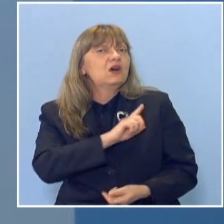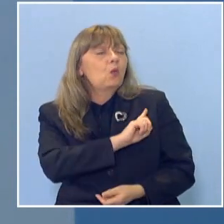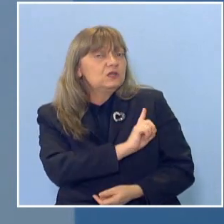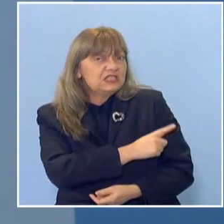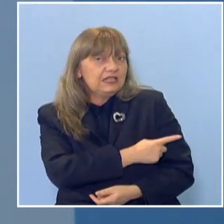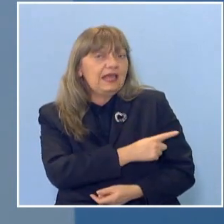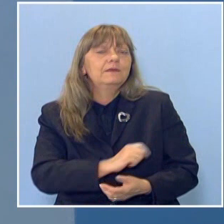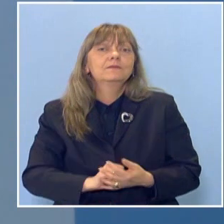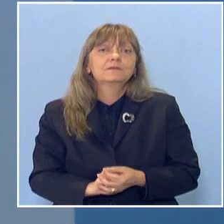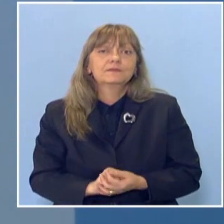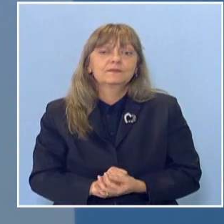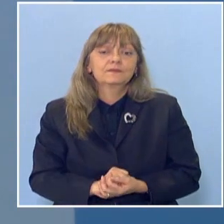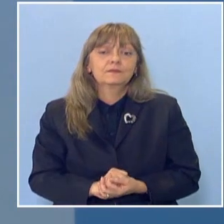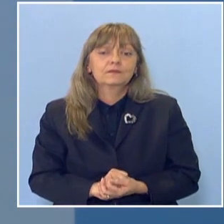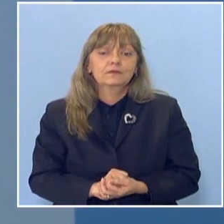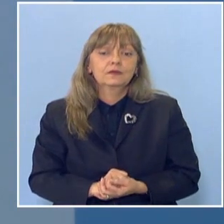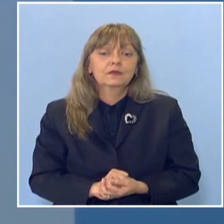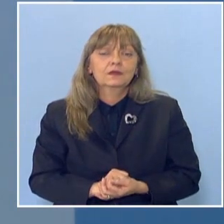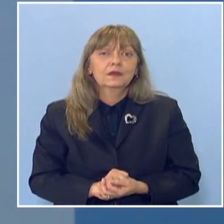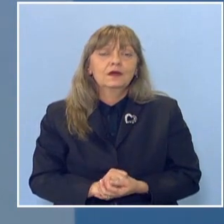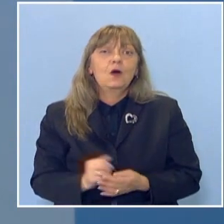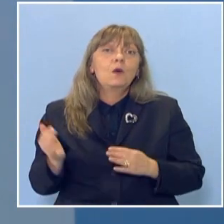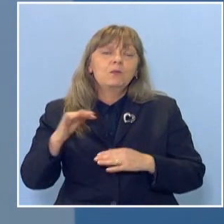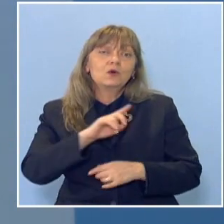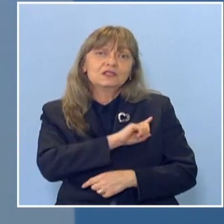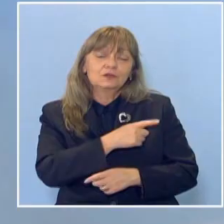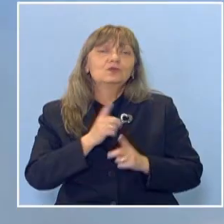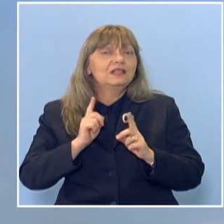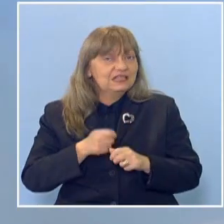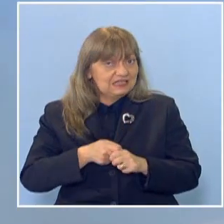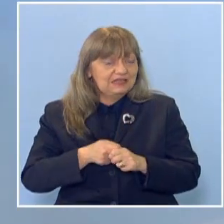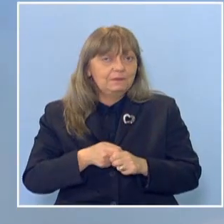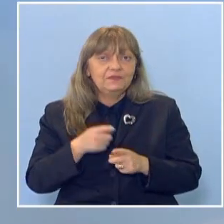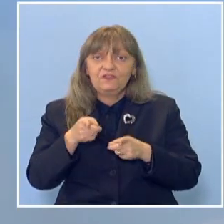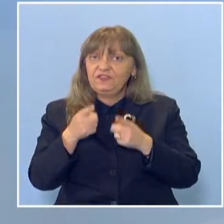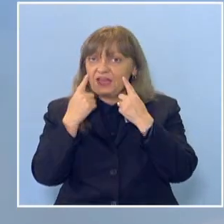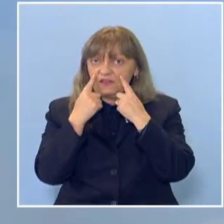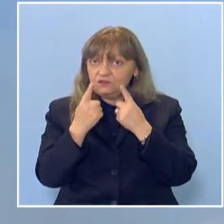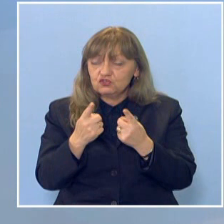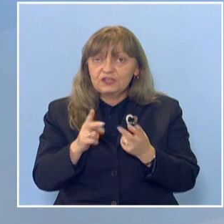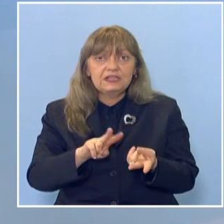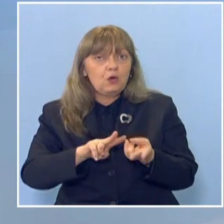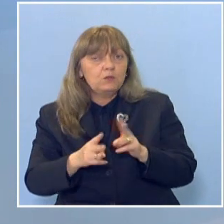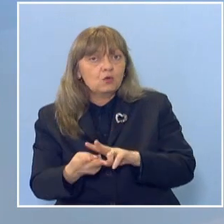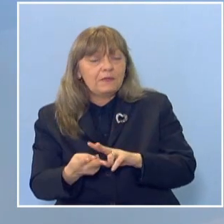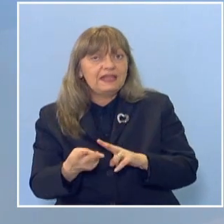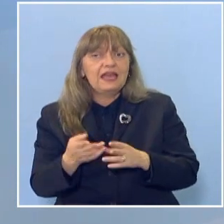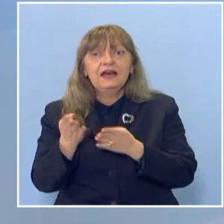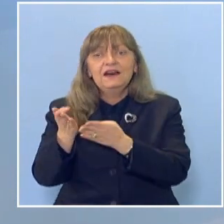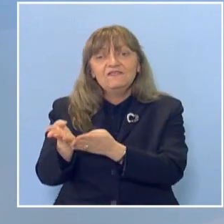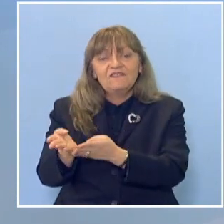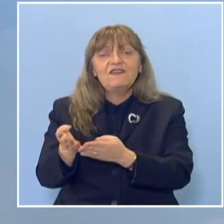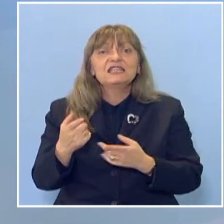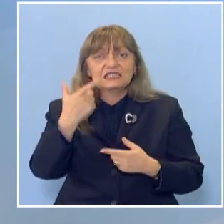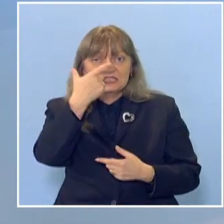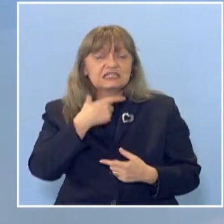се, но по-силно е да се направи. Вие виждате ли някаква промяна у вас самата, след като